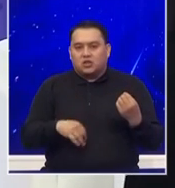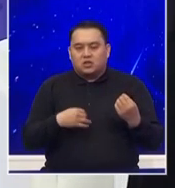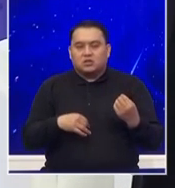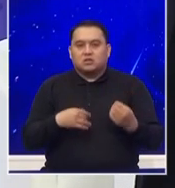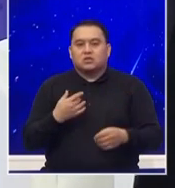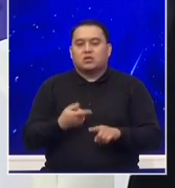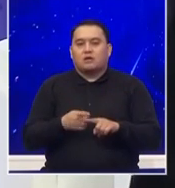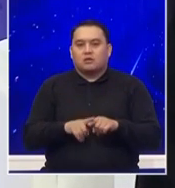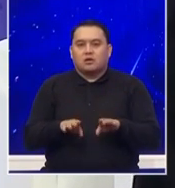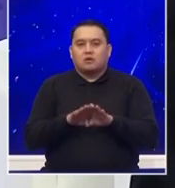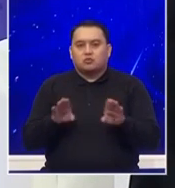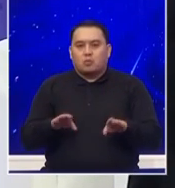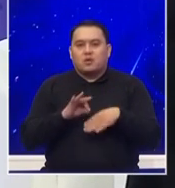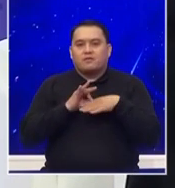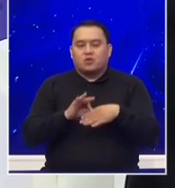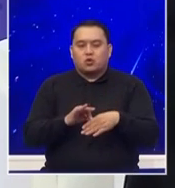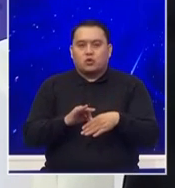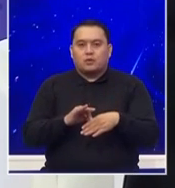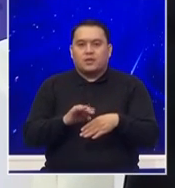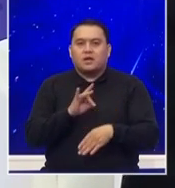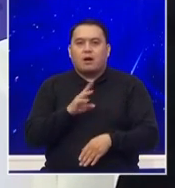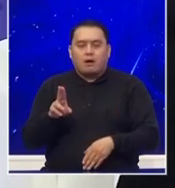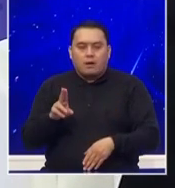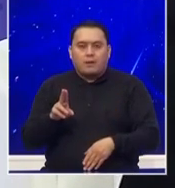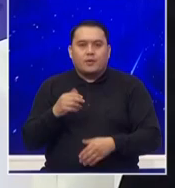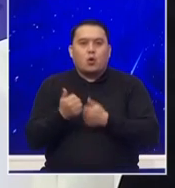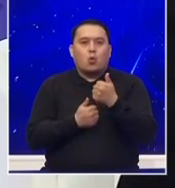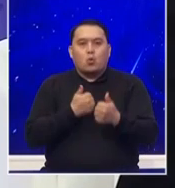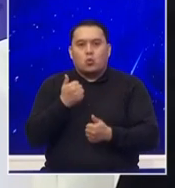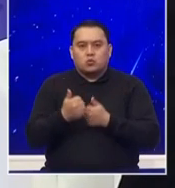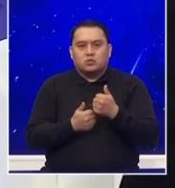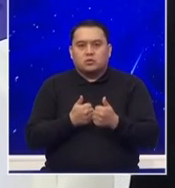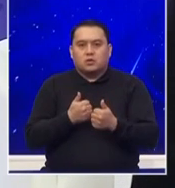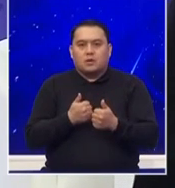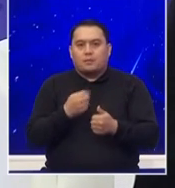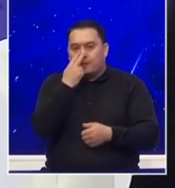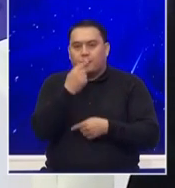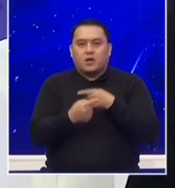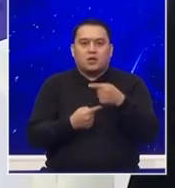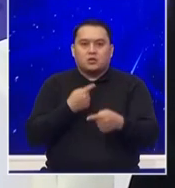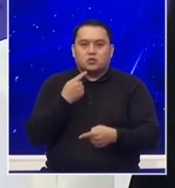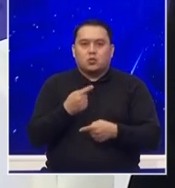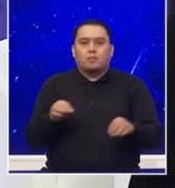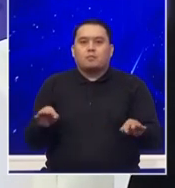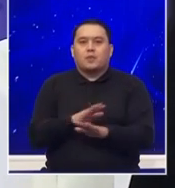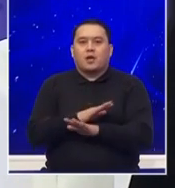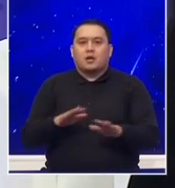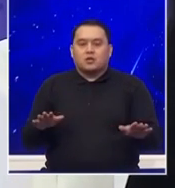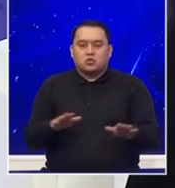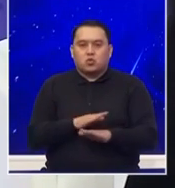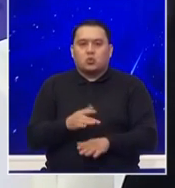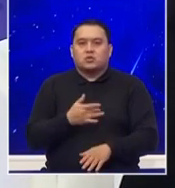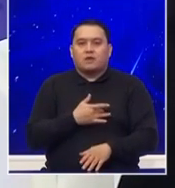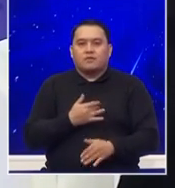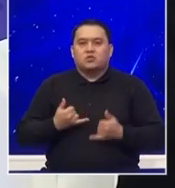Жабаева, также проведение республиканского конкурса по традиционным песням и эстрадным песням «Жарлайды жүрек»